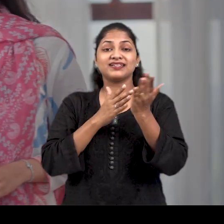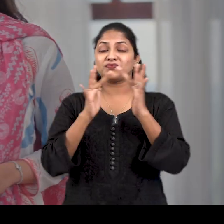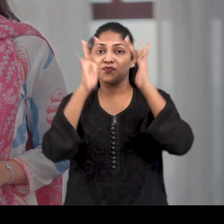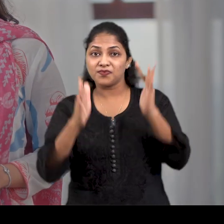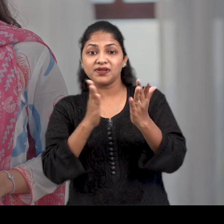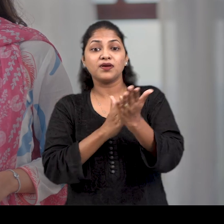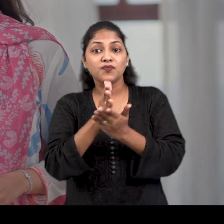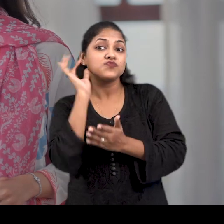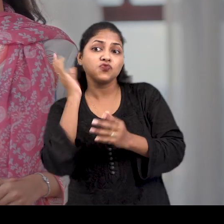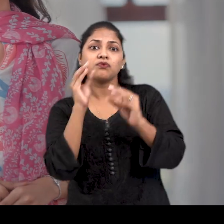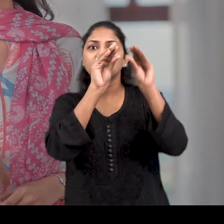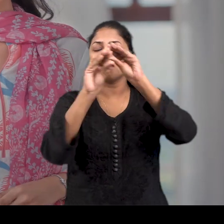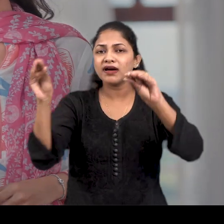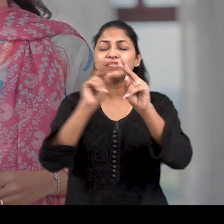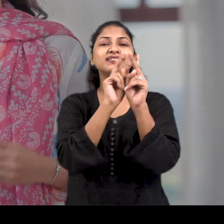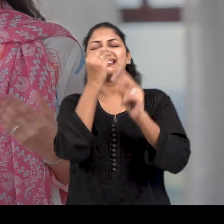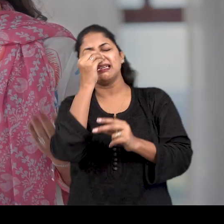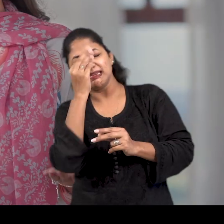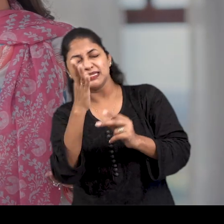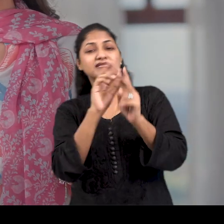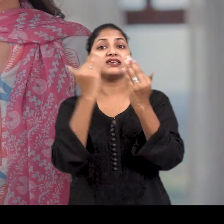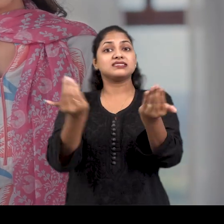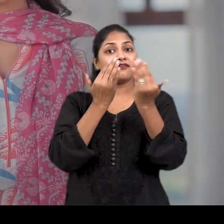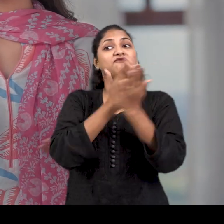ഇലക്ട്രോണിക് രൂപത്തിൽ സ്വർണത്തിൽ നിക്ഷേപിക്കാൻ എളുപ്പവും